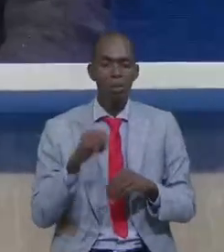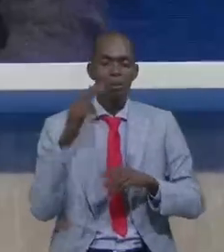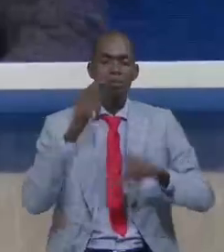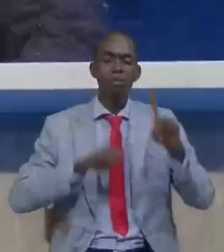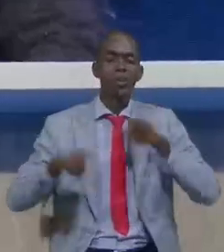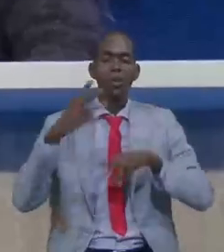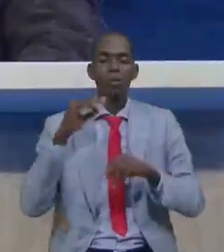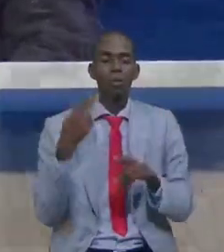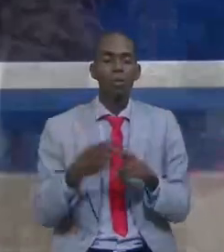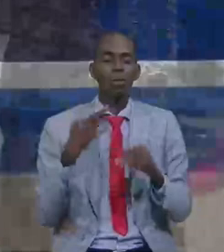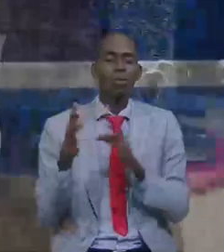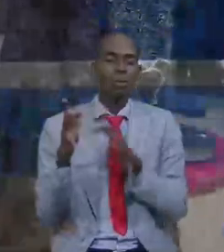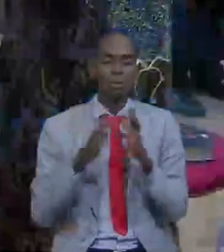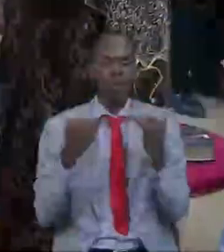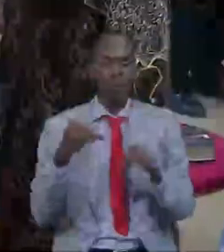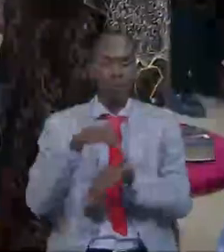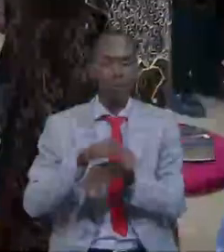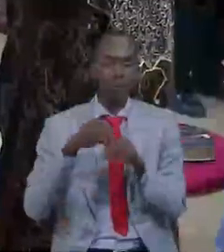de Jésus.